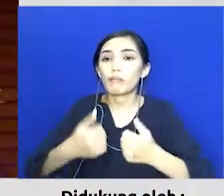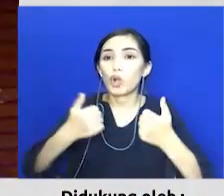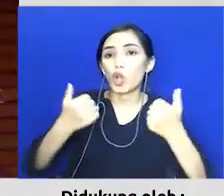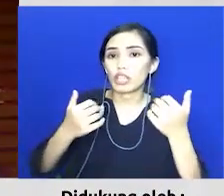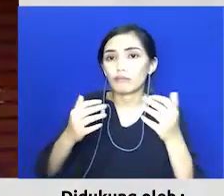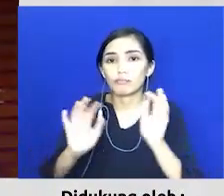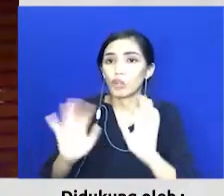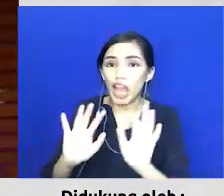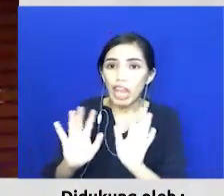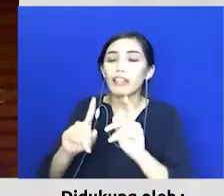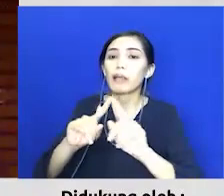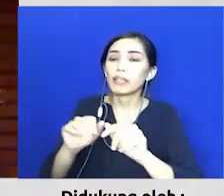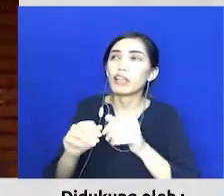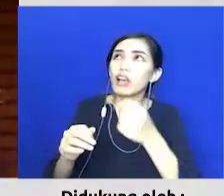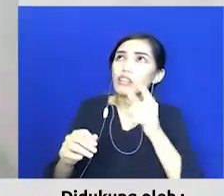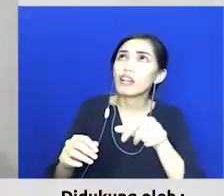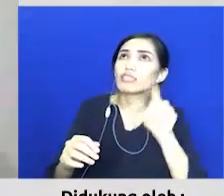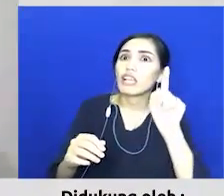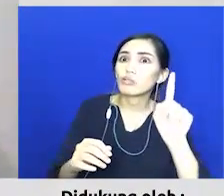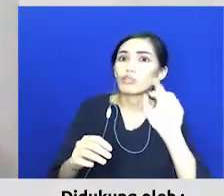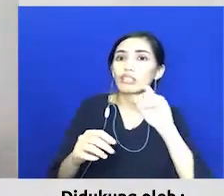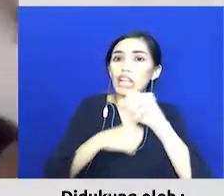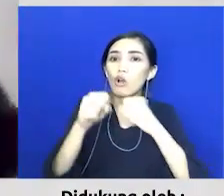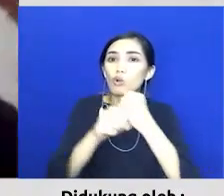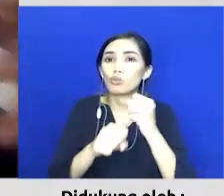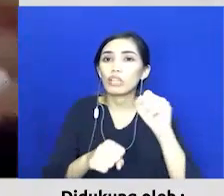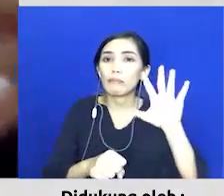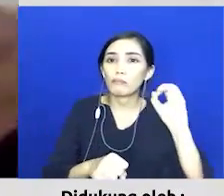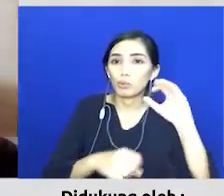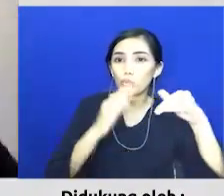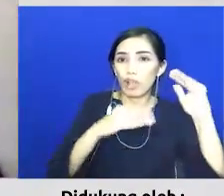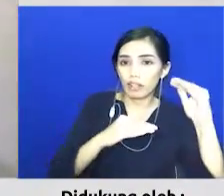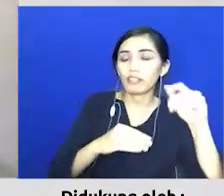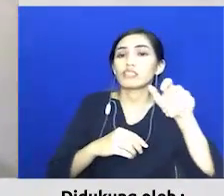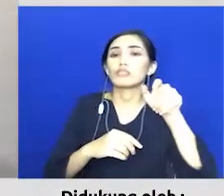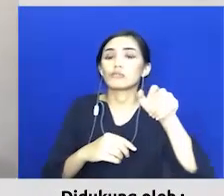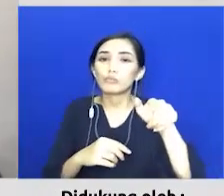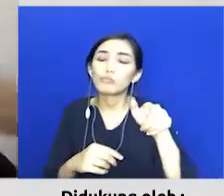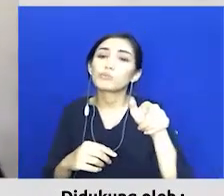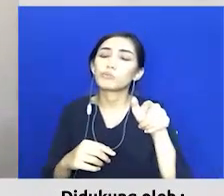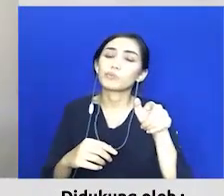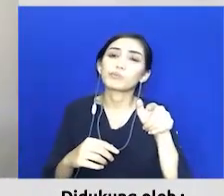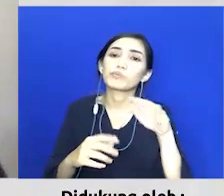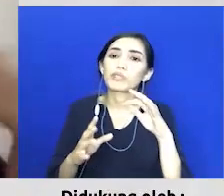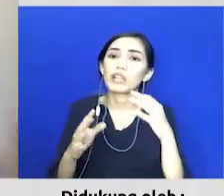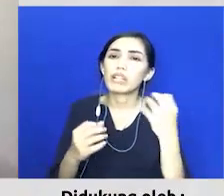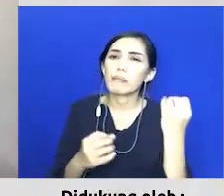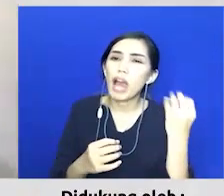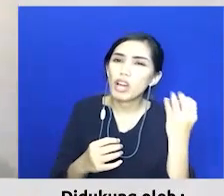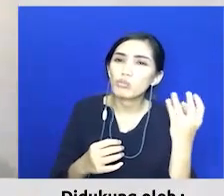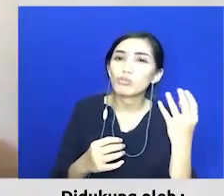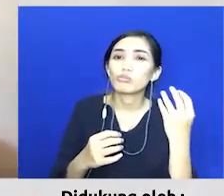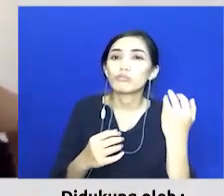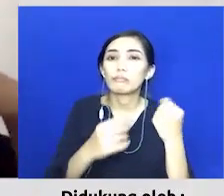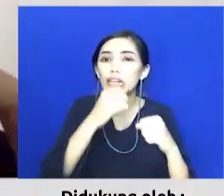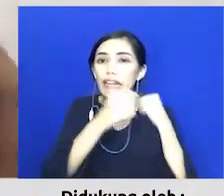kita baru merdeka, tapi zaman itu seniman kalau baca ya kita lihat kan, Hamil Anwar juga ada di masa itu, Rusani besar di